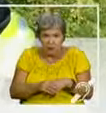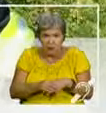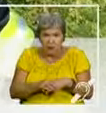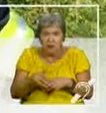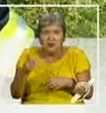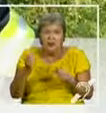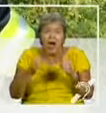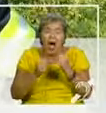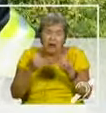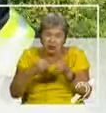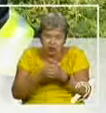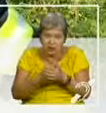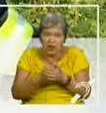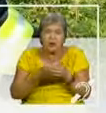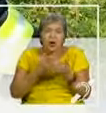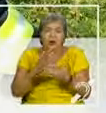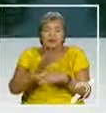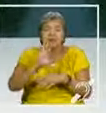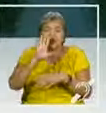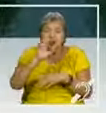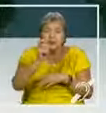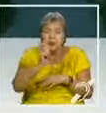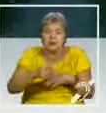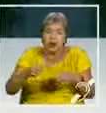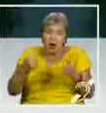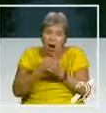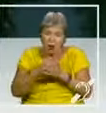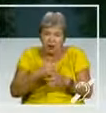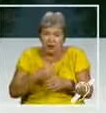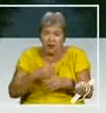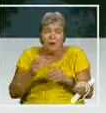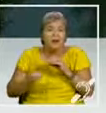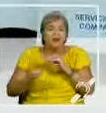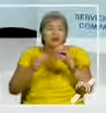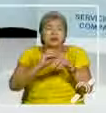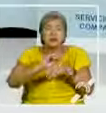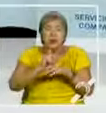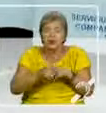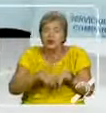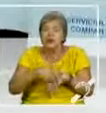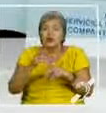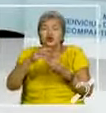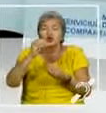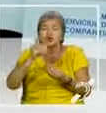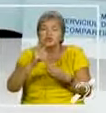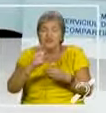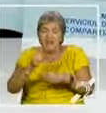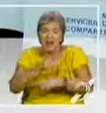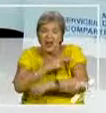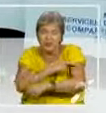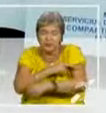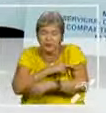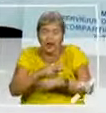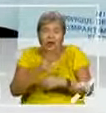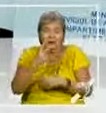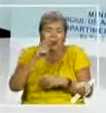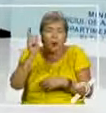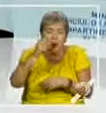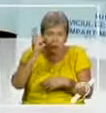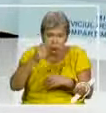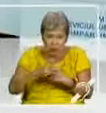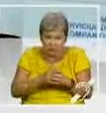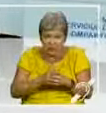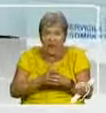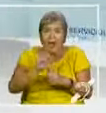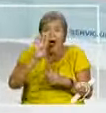Din accident au soldat 5 victime, au fost transportate 3 victime la Drobeta Turnul Severin cu 2 ambulanțe și un echipaj murd.